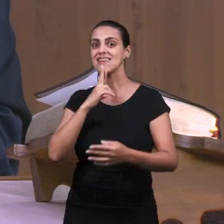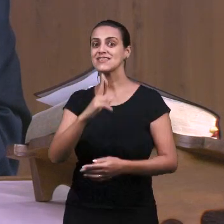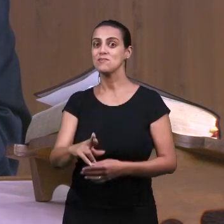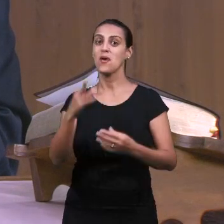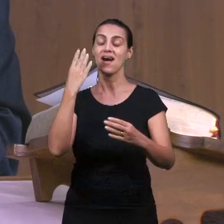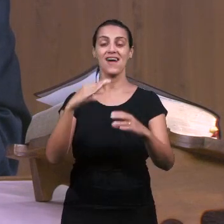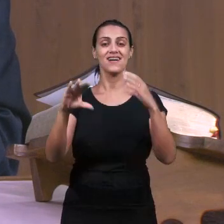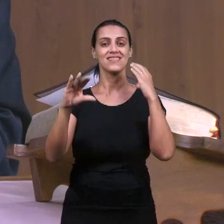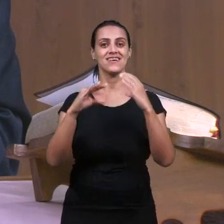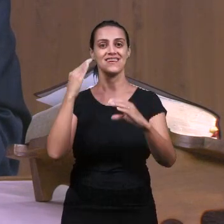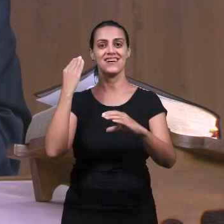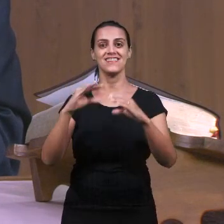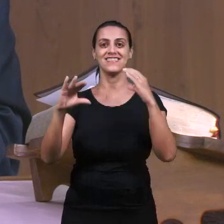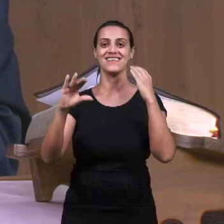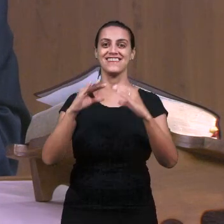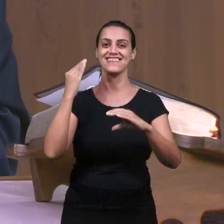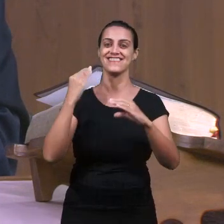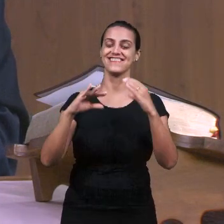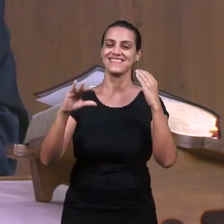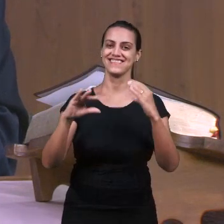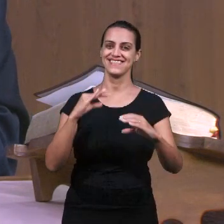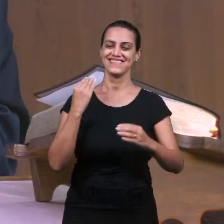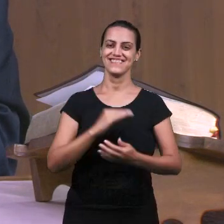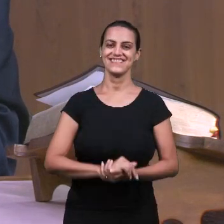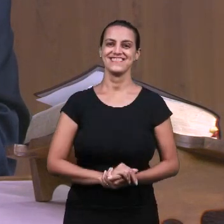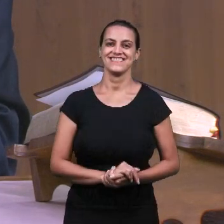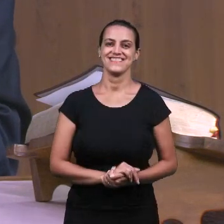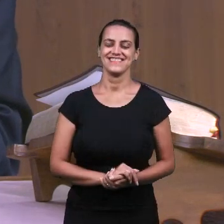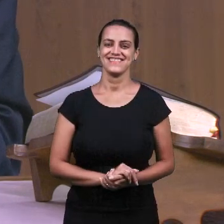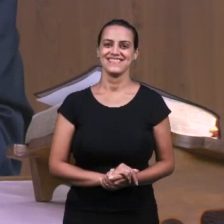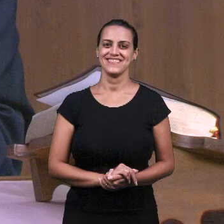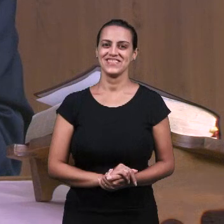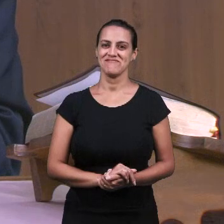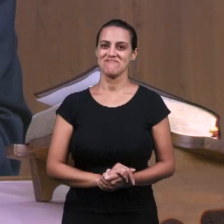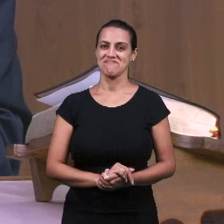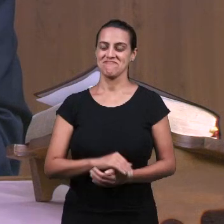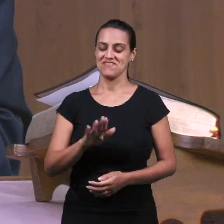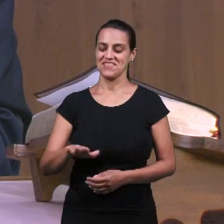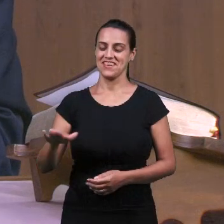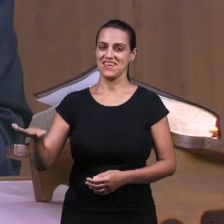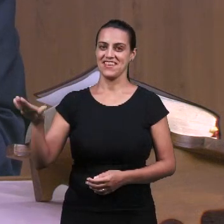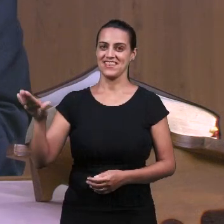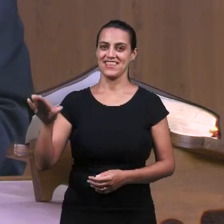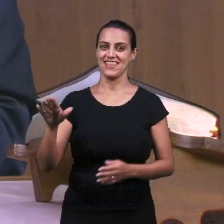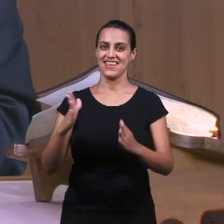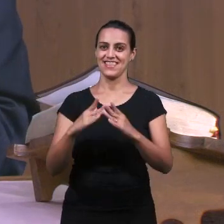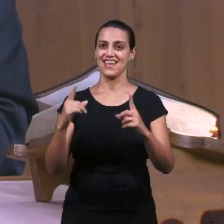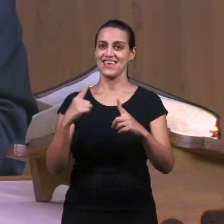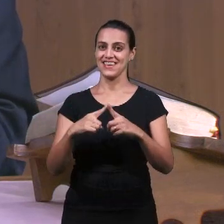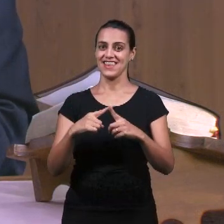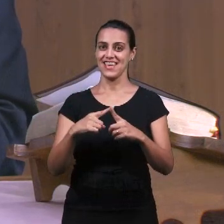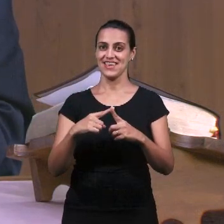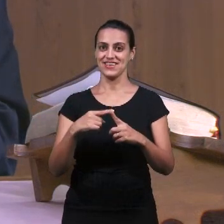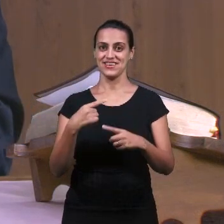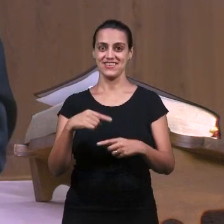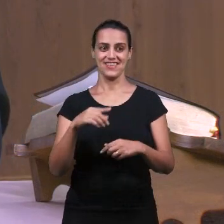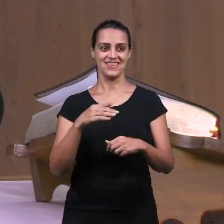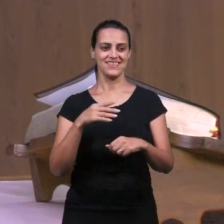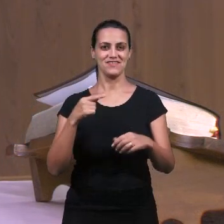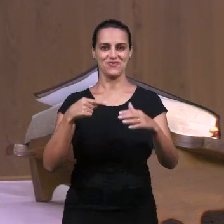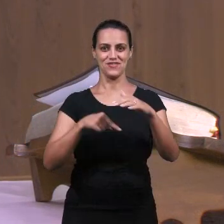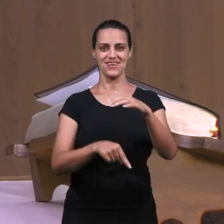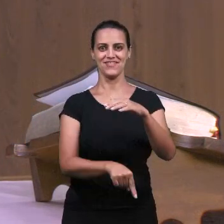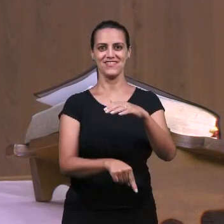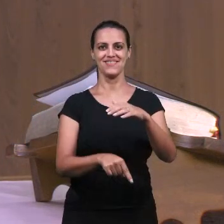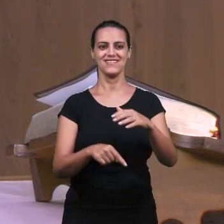de manière chantée. Donc, nous allons entendre dans l'état du Espírito Santo les intermédiaires de l'église de Fundão, et après, dans l'état de